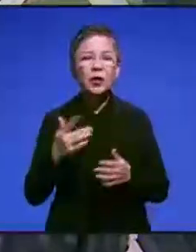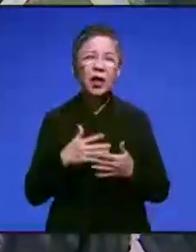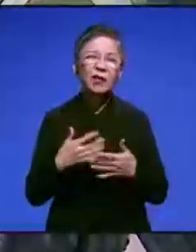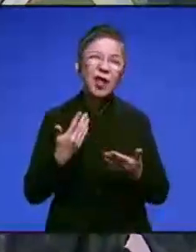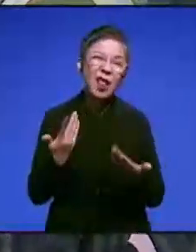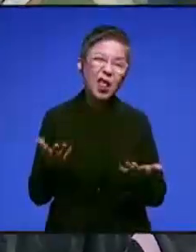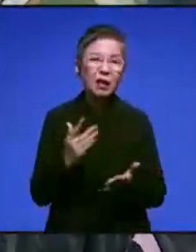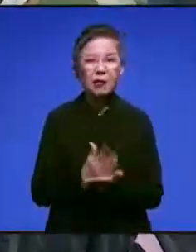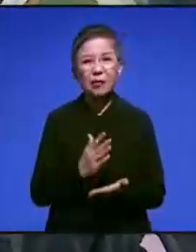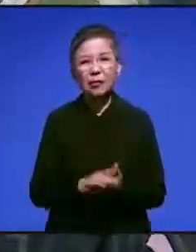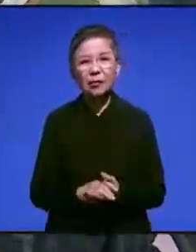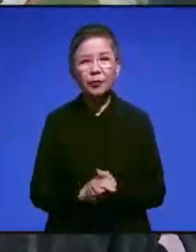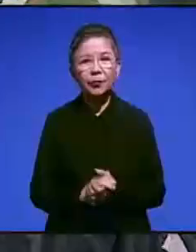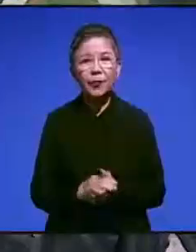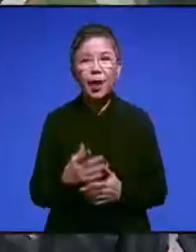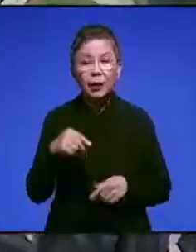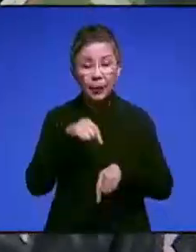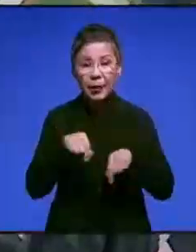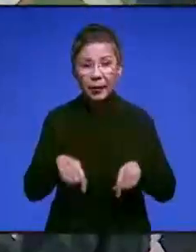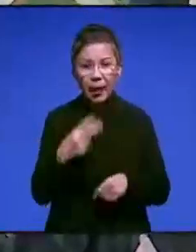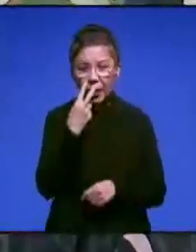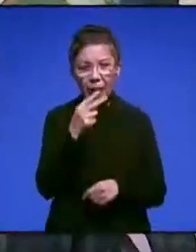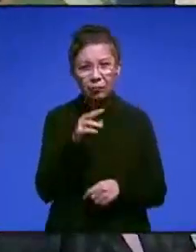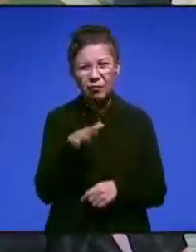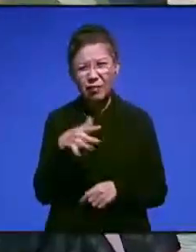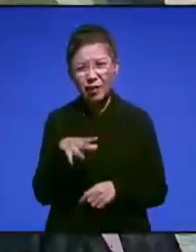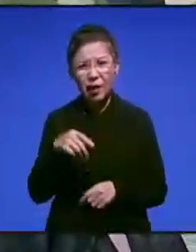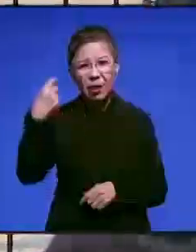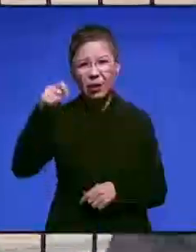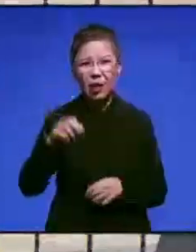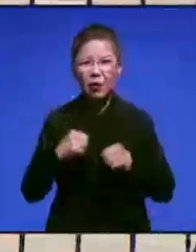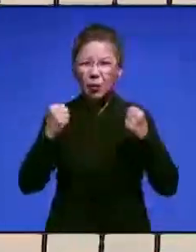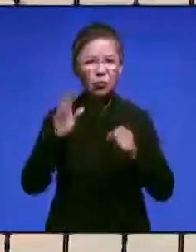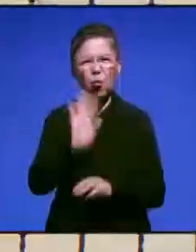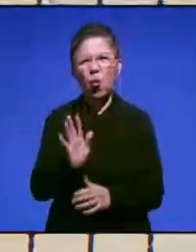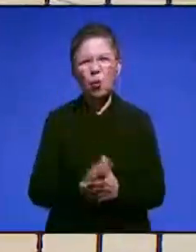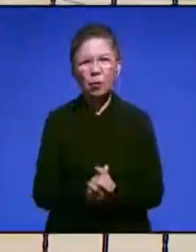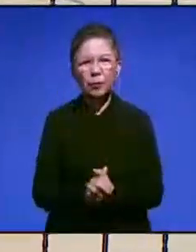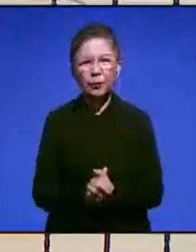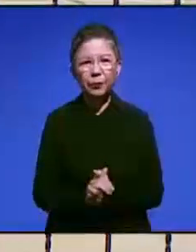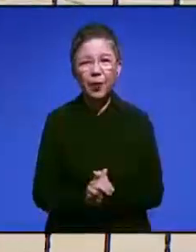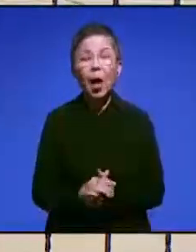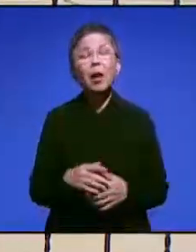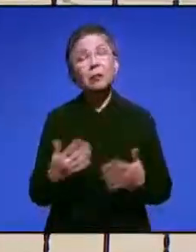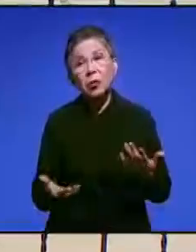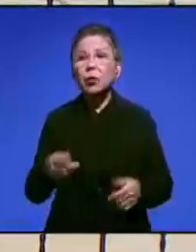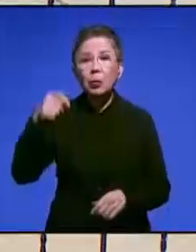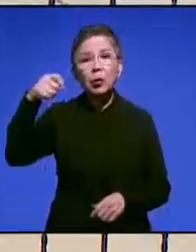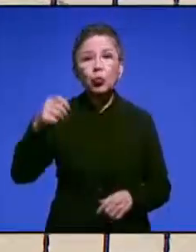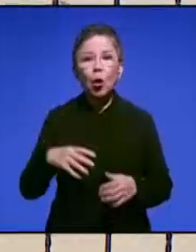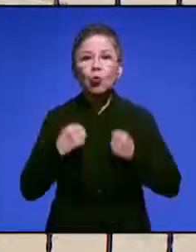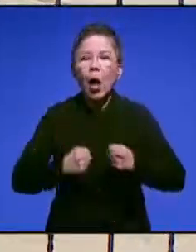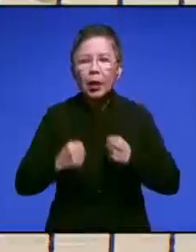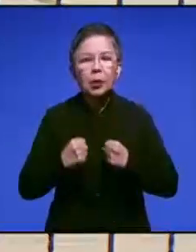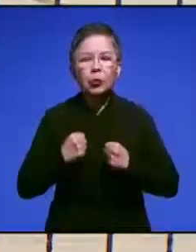saat ini saya belum melihat banget kinerja mereka gitu. Ya pasti sih mereka udah usaha maksimal ya, jadi kalau